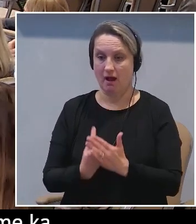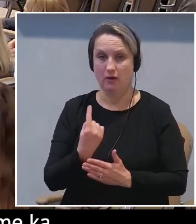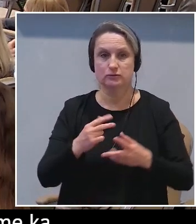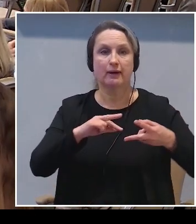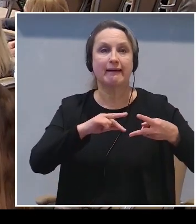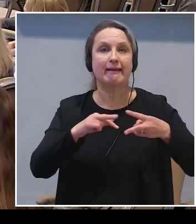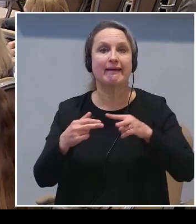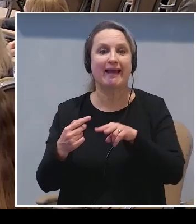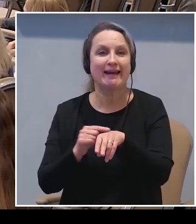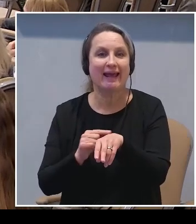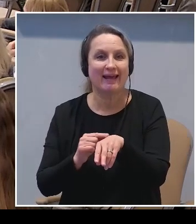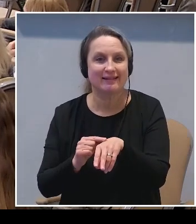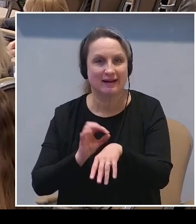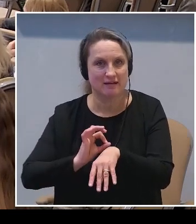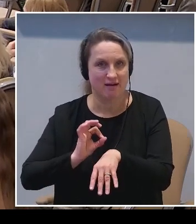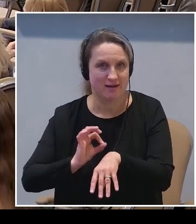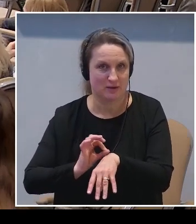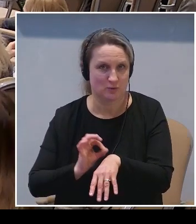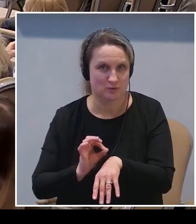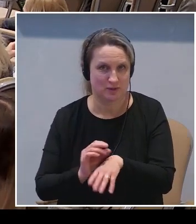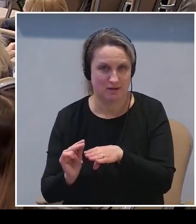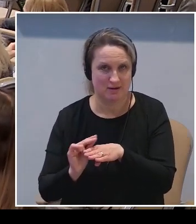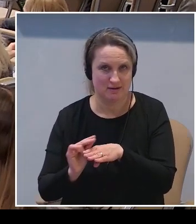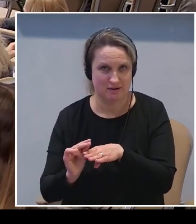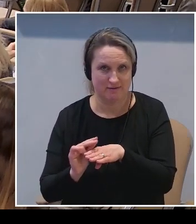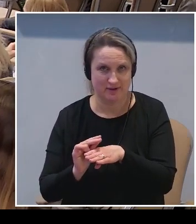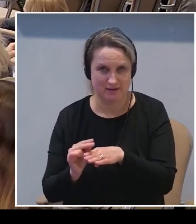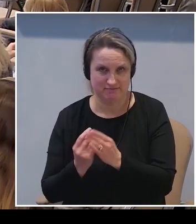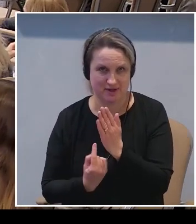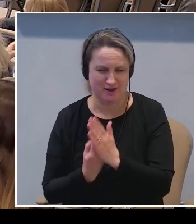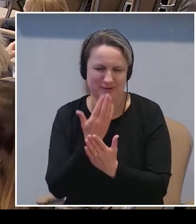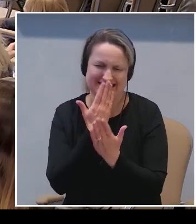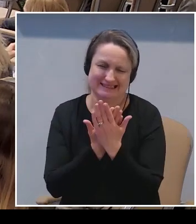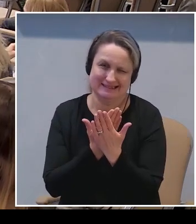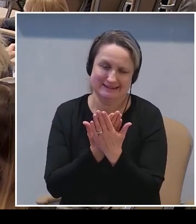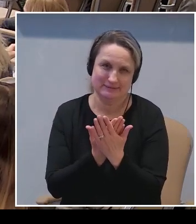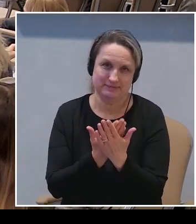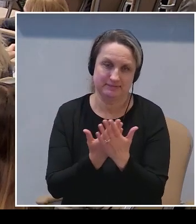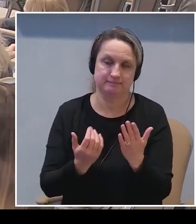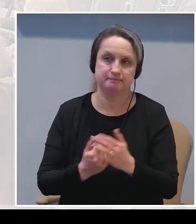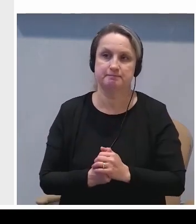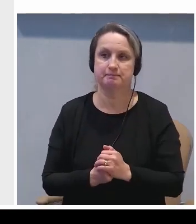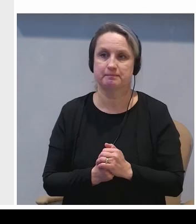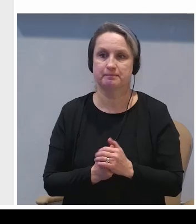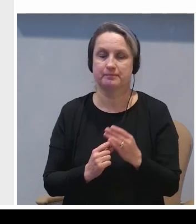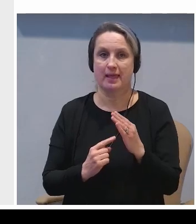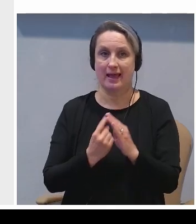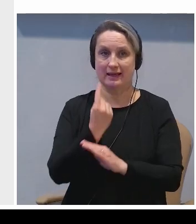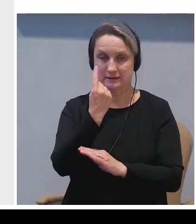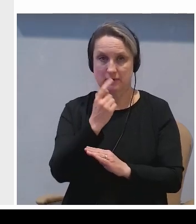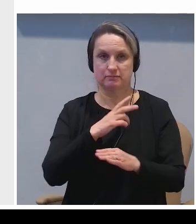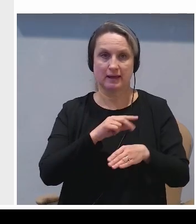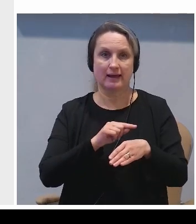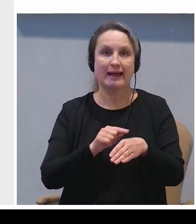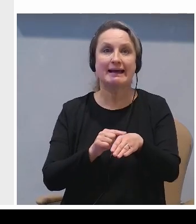geneetiliste how we add the gene. haiguste So if you've got ravist a mutation rääkimisest. in a Toon gene, näiteid. then we can Esmalt, put the kui meil gene on in geen, using